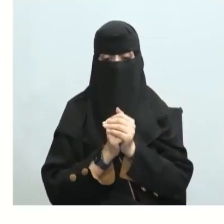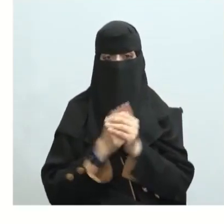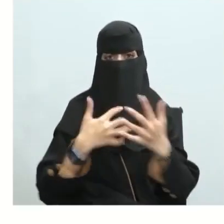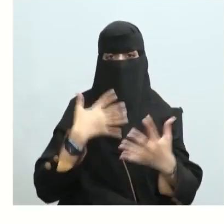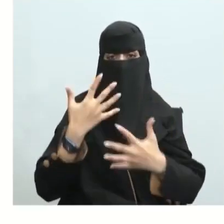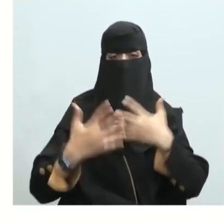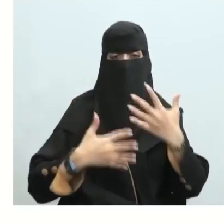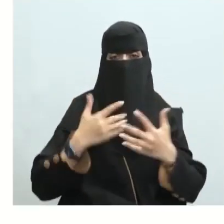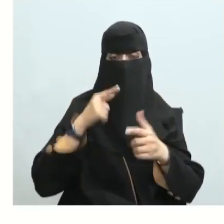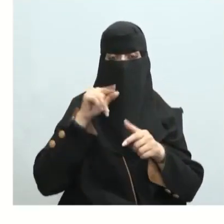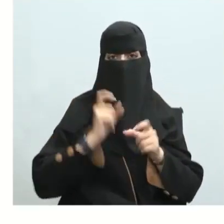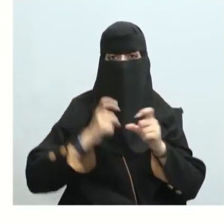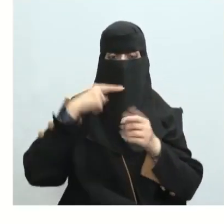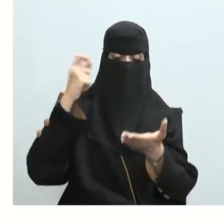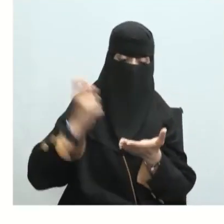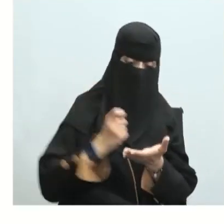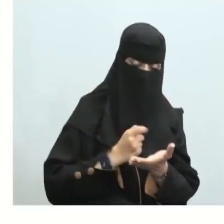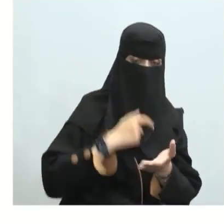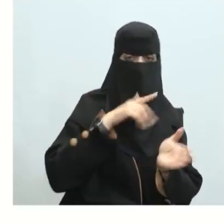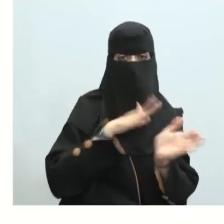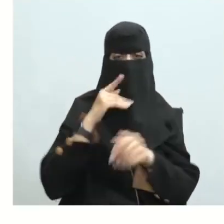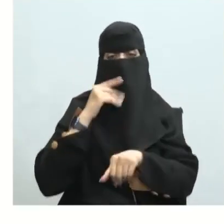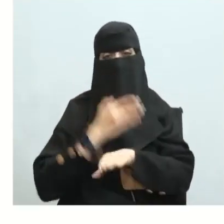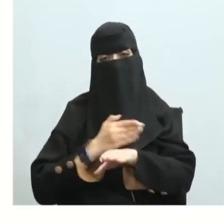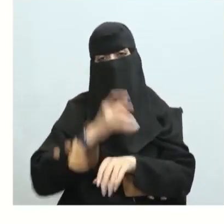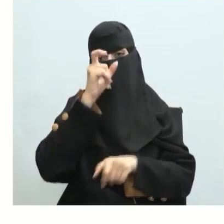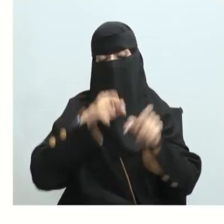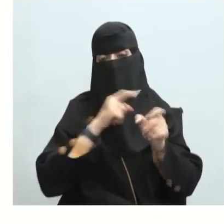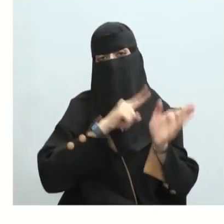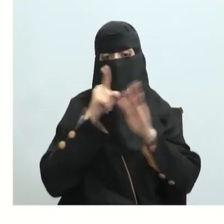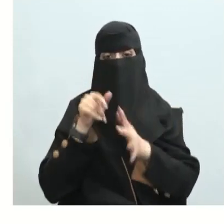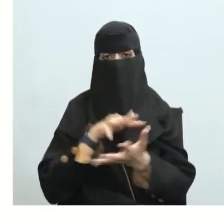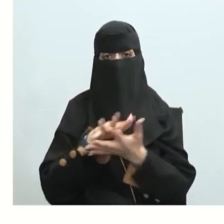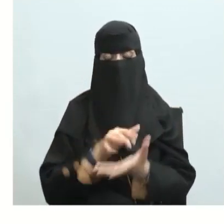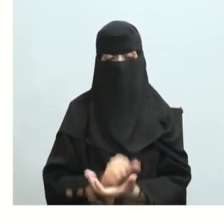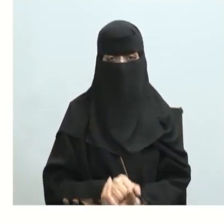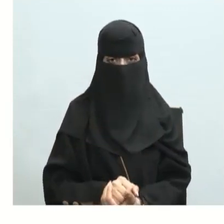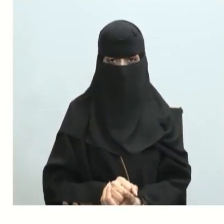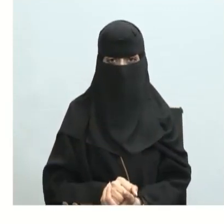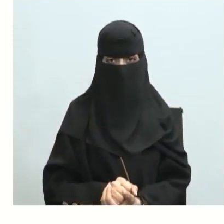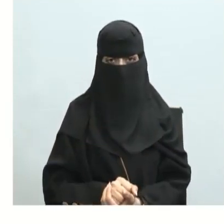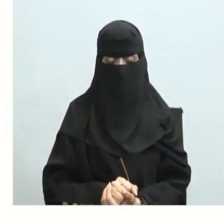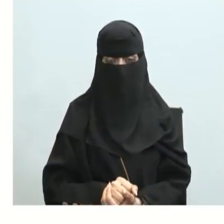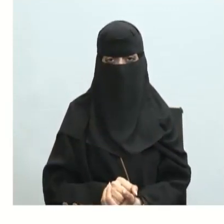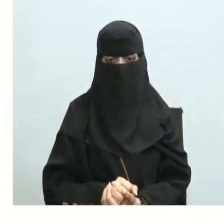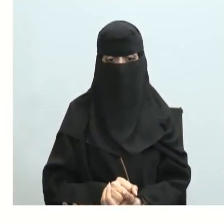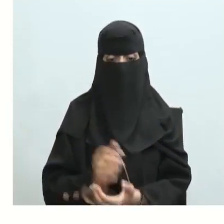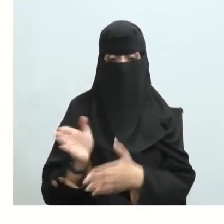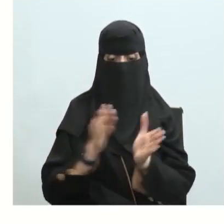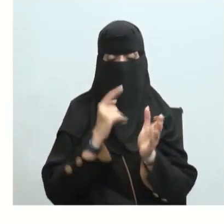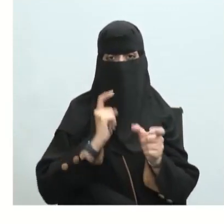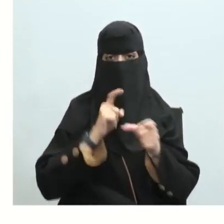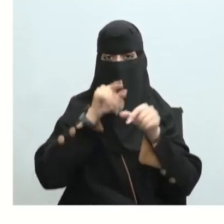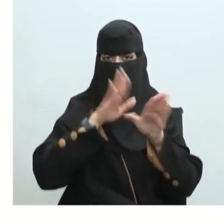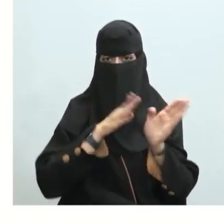واشغال الجهاز الاداري وتسجيل التاخر وما الى ذلك وهذا ايضا من ضمن الاضرار و النتائج التي يتوصل عنها او يكون